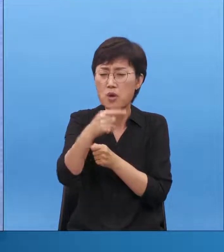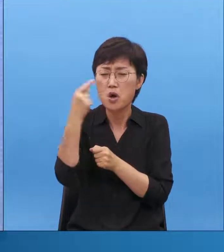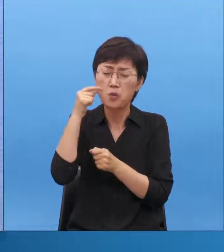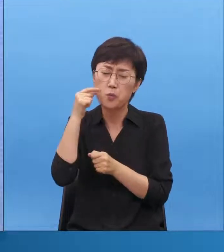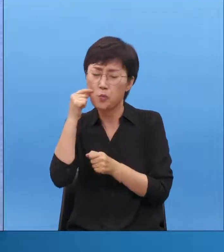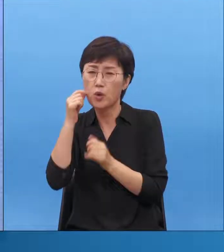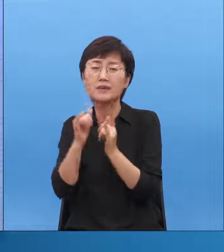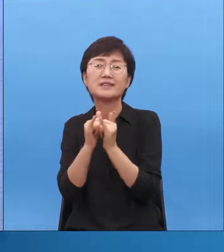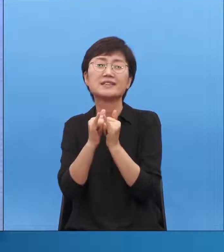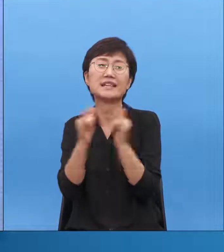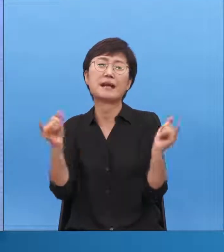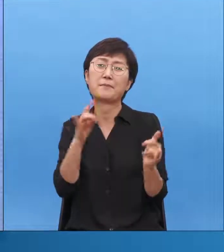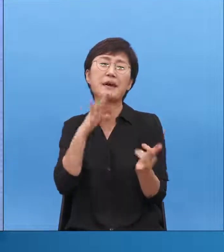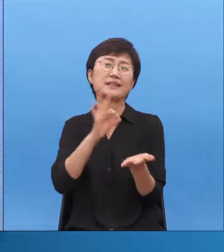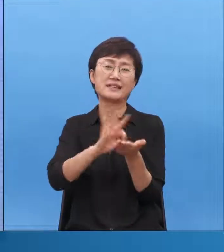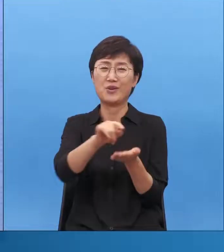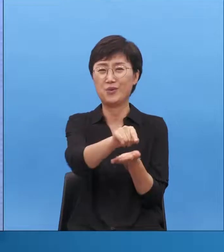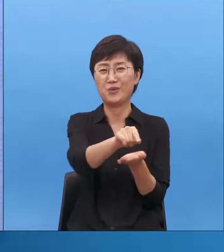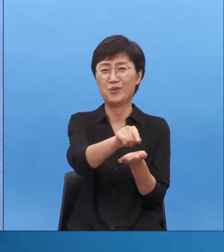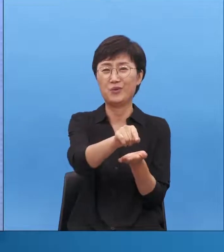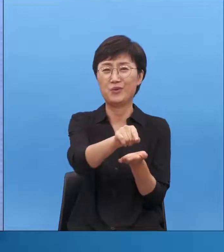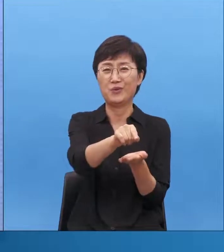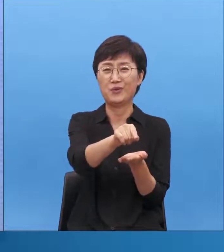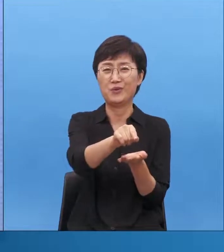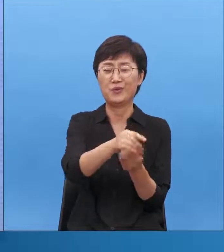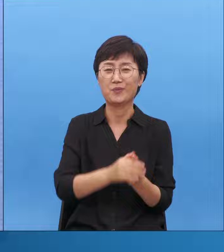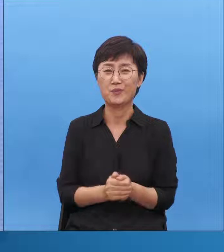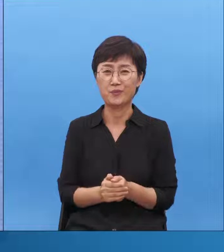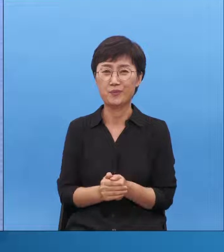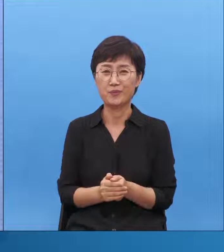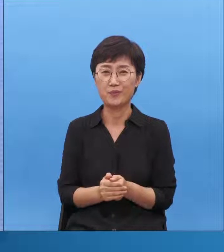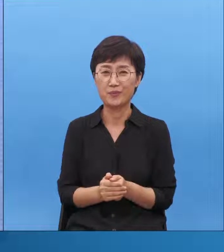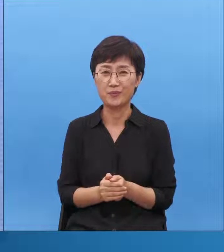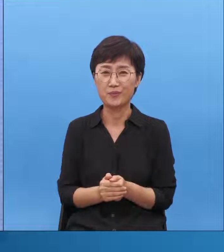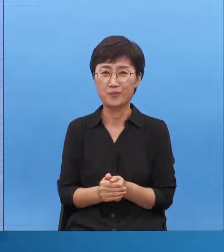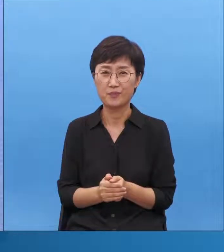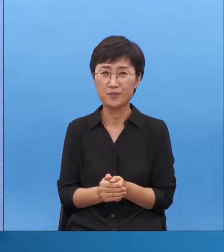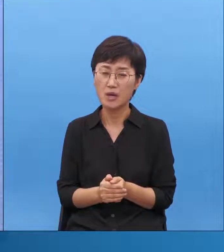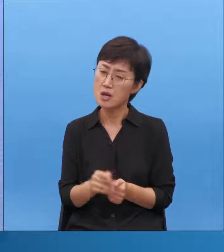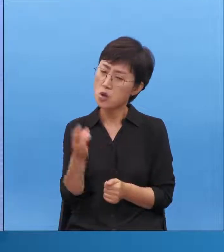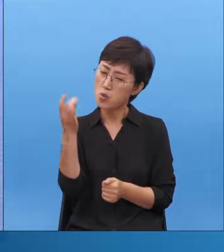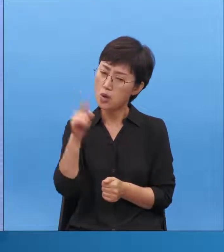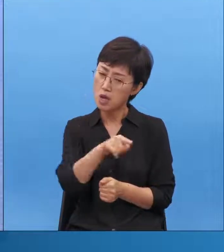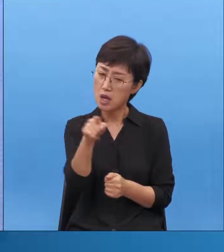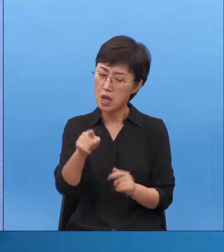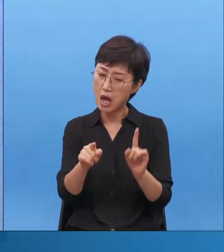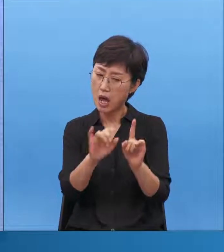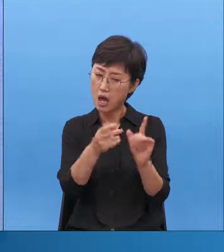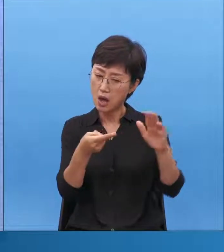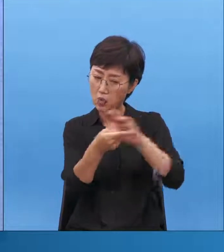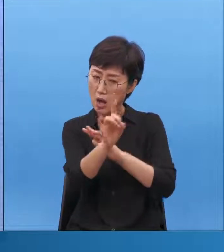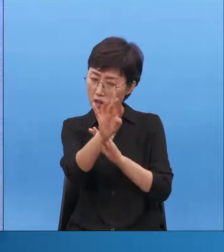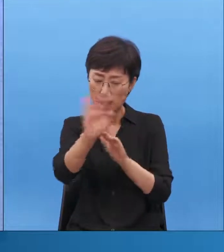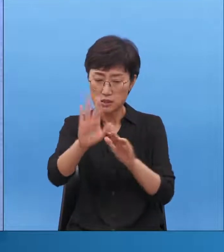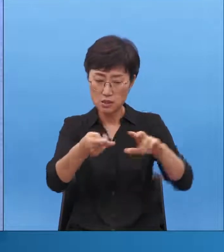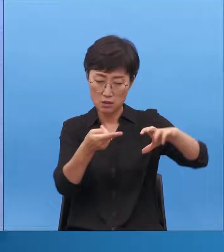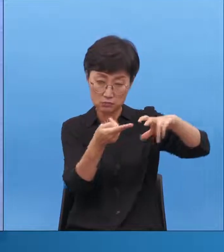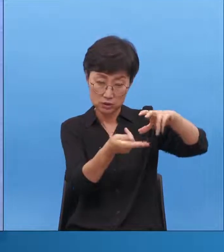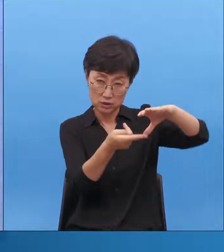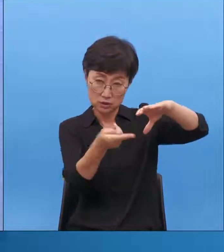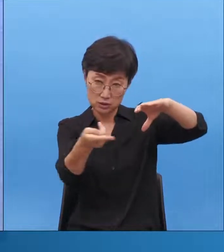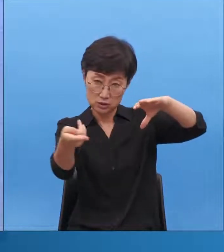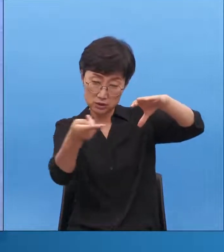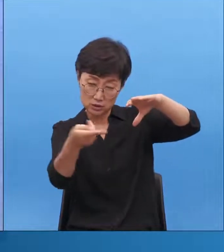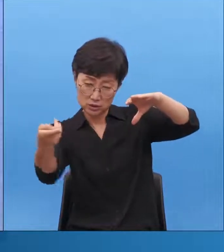tomb made for kings or for 기록에 보면 한 명도 들어가지만 50명까지 들어간대요. royal families. And in these type of places, you could have